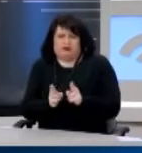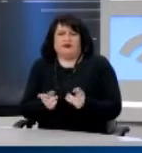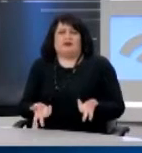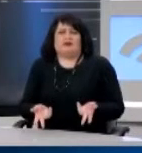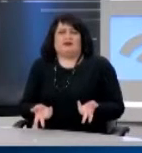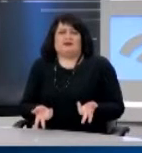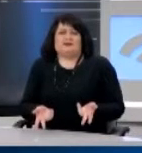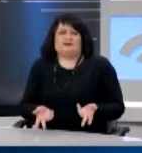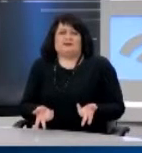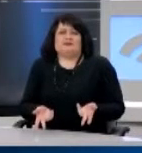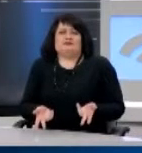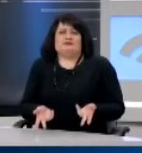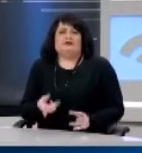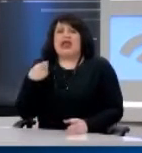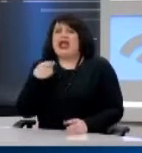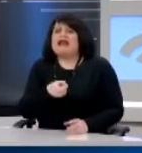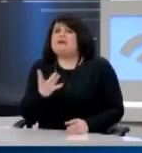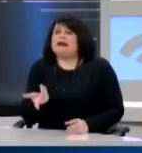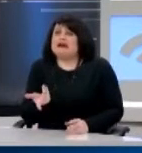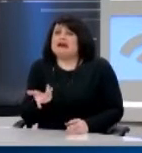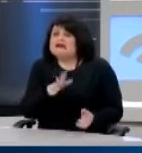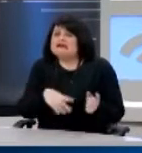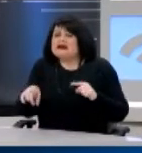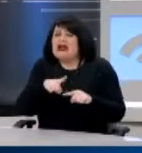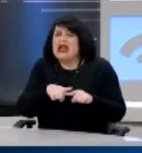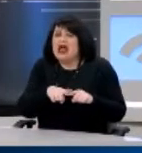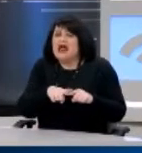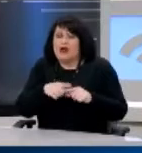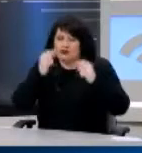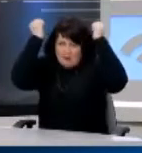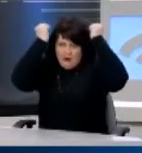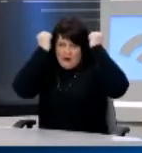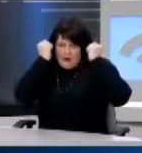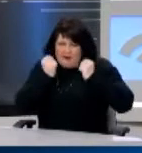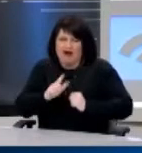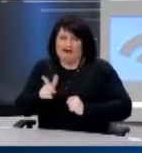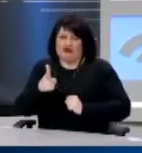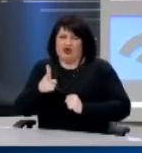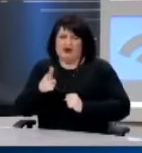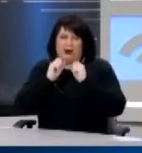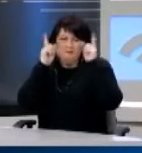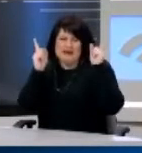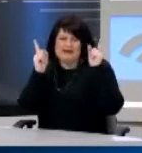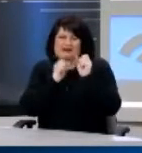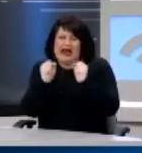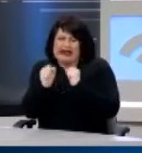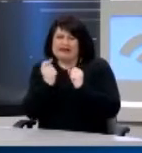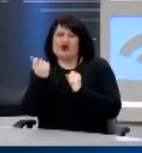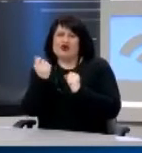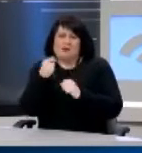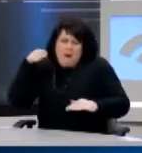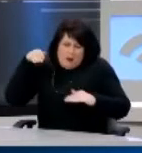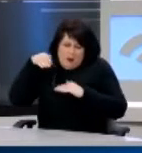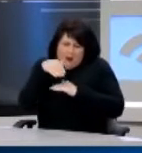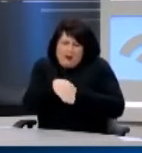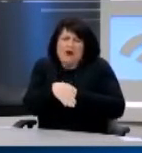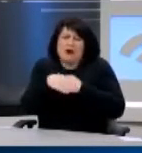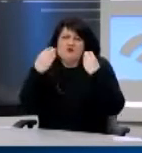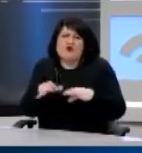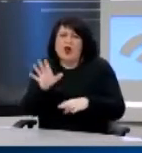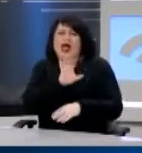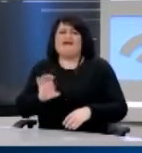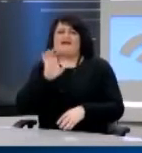ότι κάποιοι χρεοκόπησαν τη χώρα και την οδήγησαν σε πρωτοφανή οικονομική κρίση, τη χειρότερη σε όλη την Ευρώπη, που διέλυσε τον κοινωνικό ιστό, αλλά και ότι πολύ